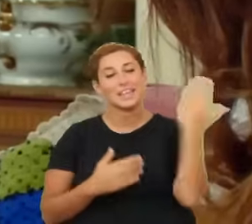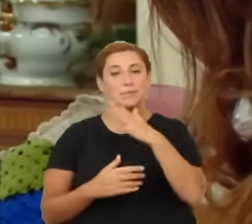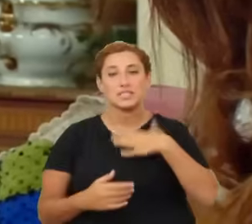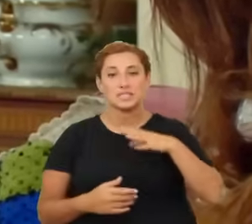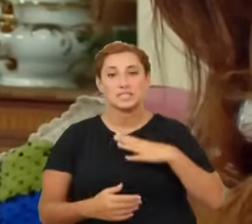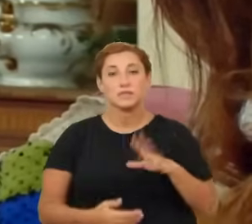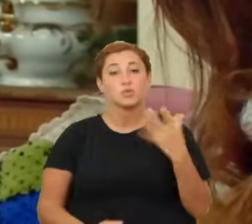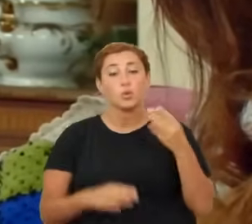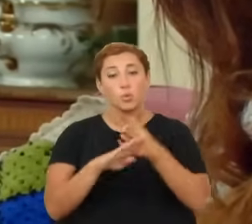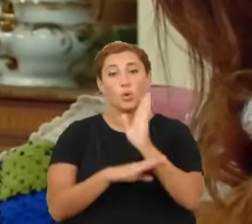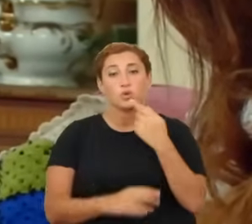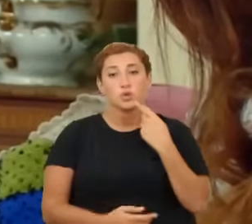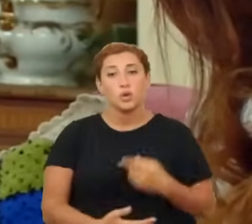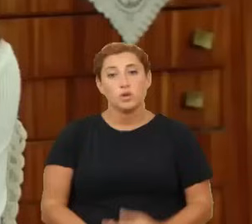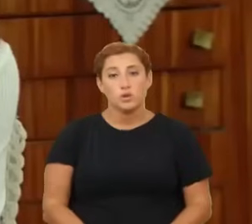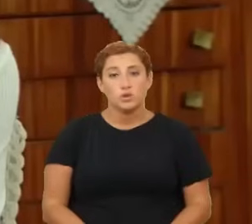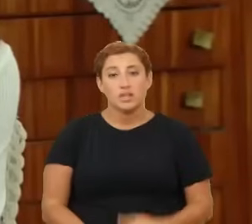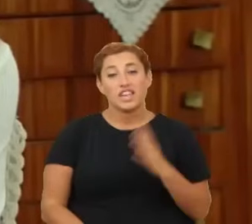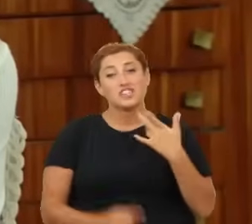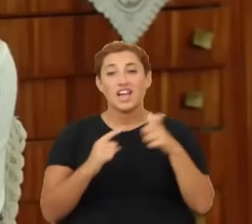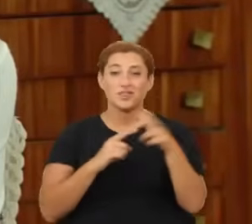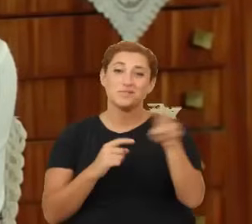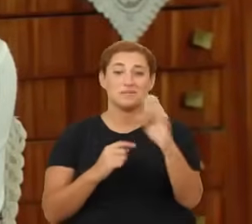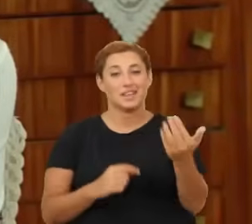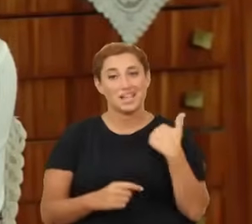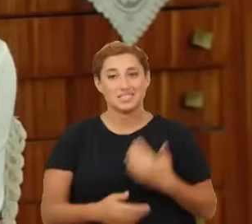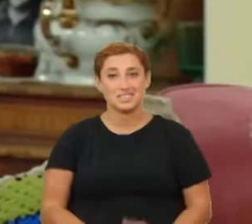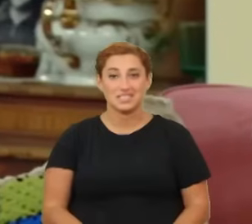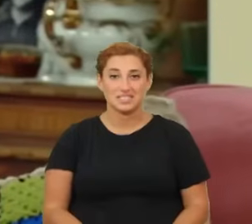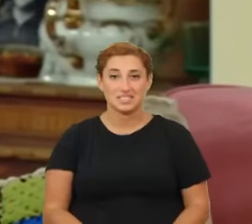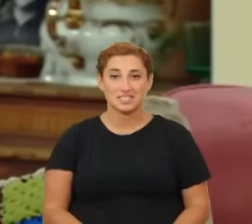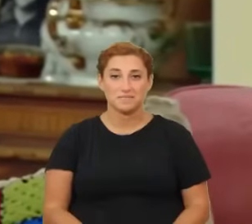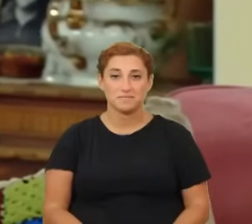istedik. Çok doğru söylüyorsun. Keşke Ergun'la siz de gelseydiniz.